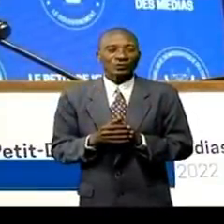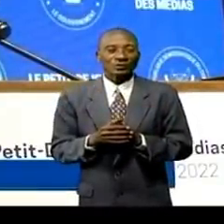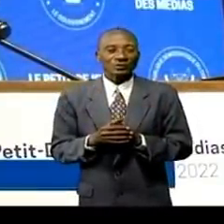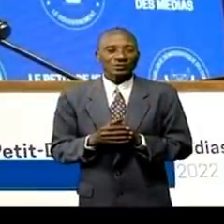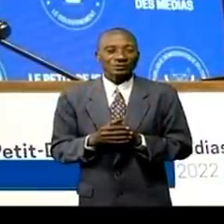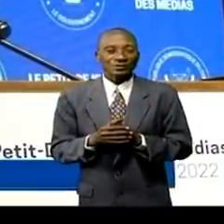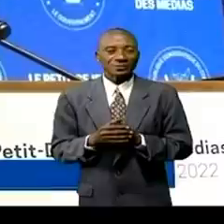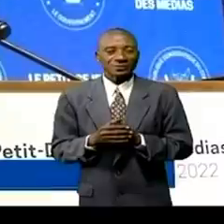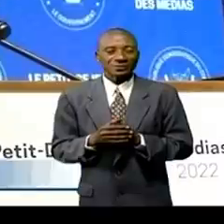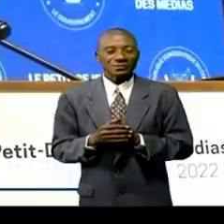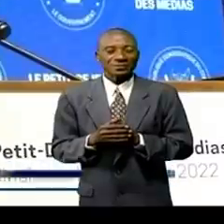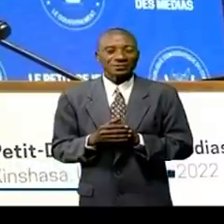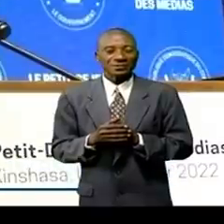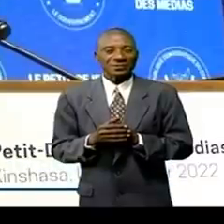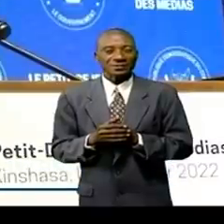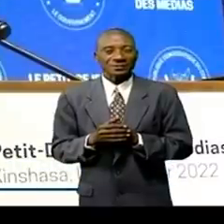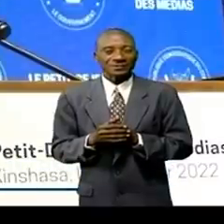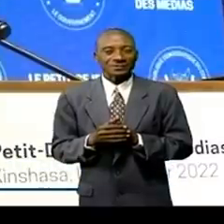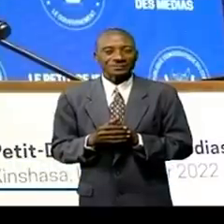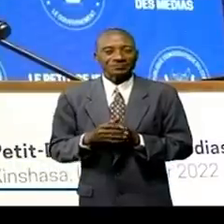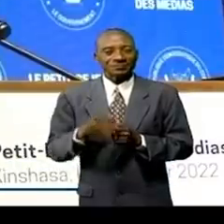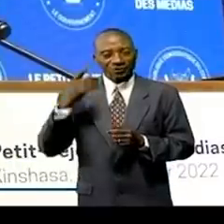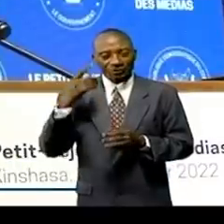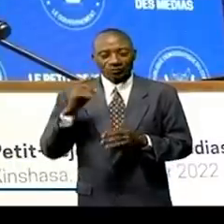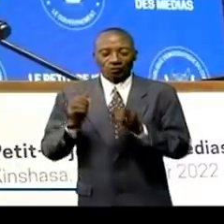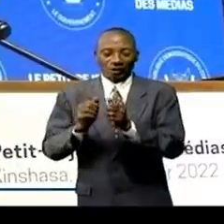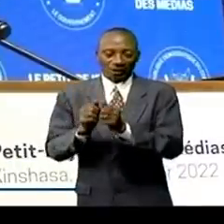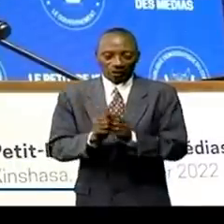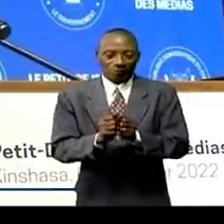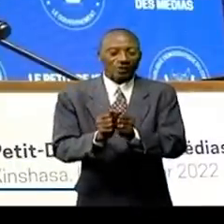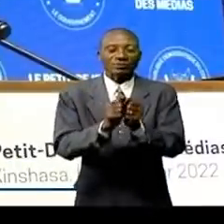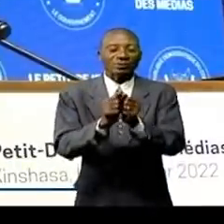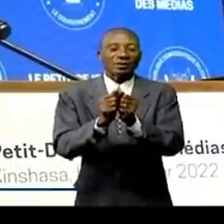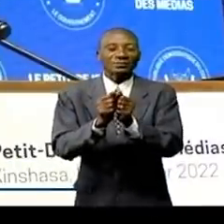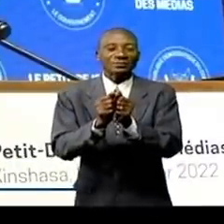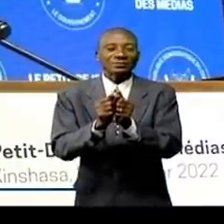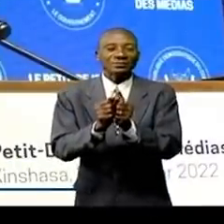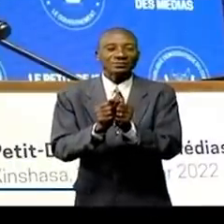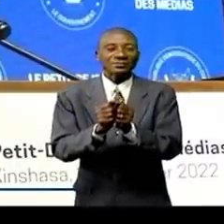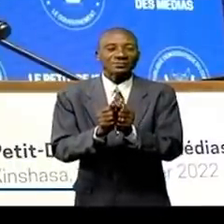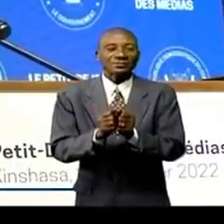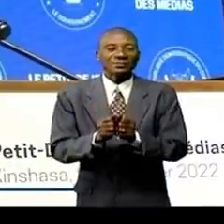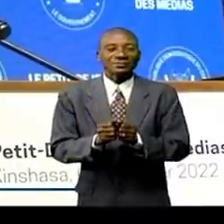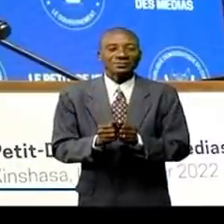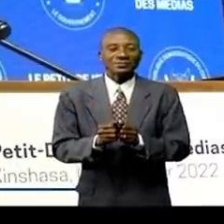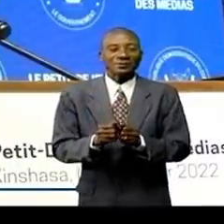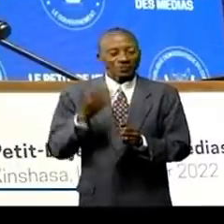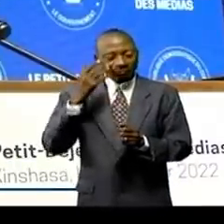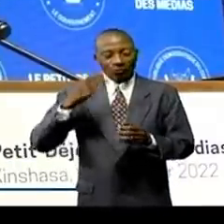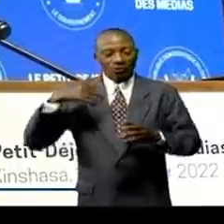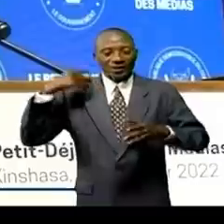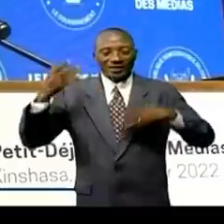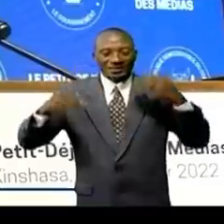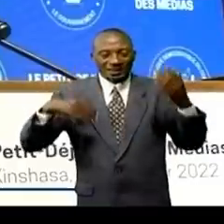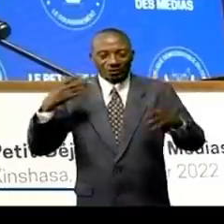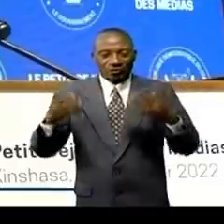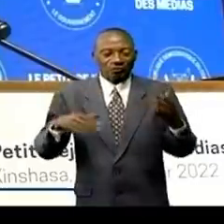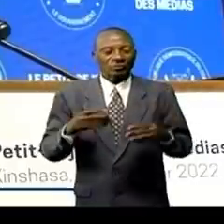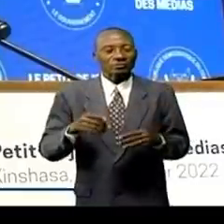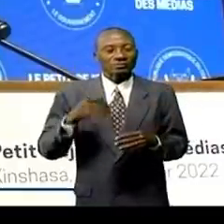l'assurance de l'accompagnement du gouvernement dans les résolutions qui ont été les